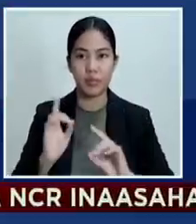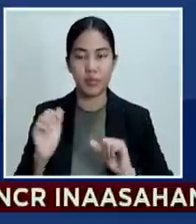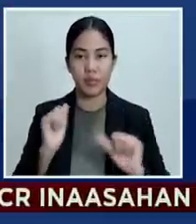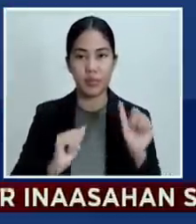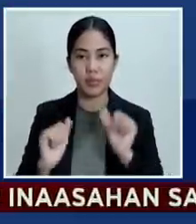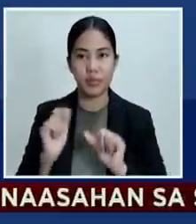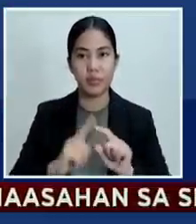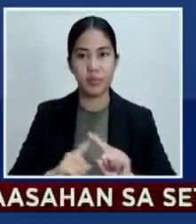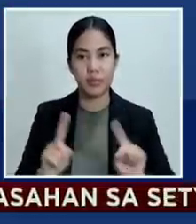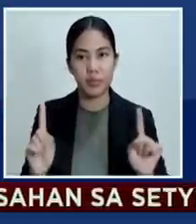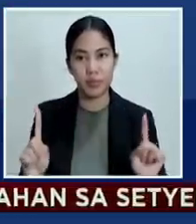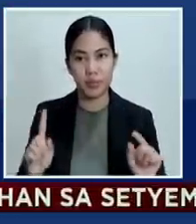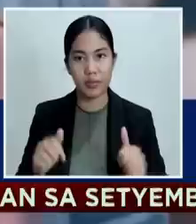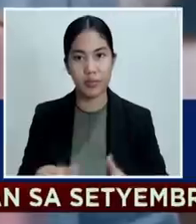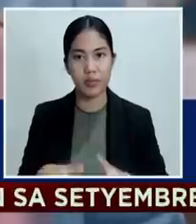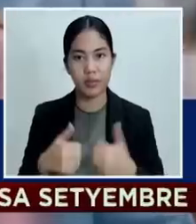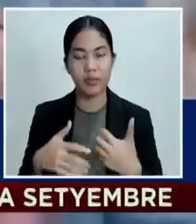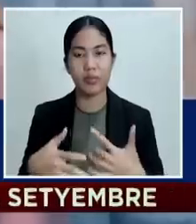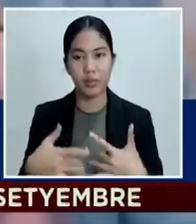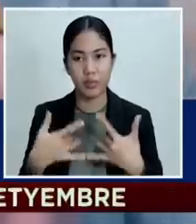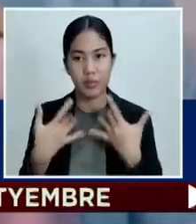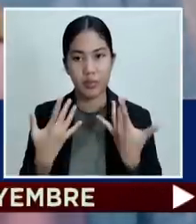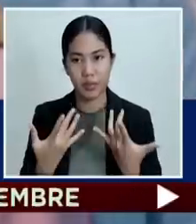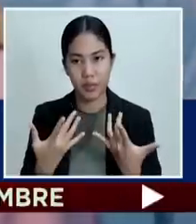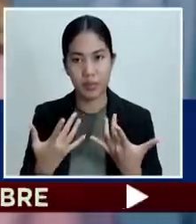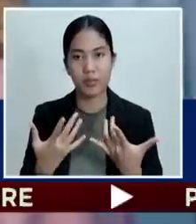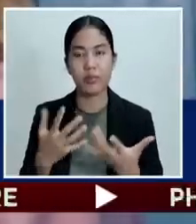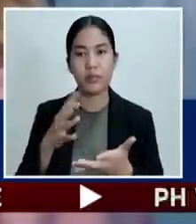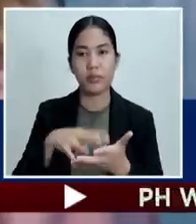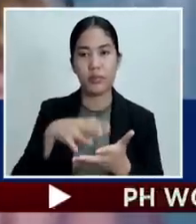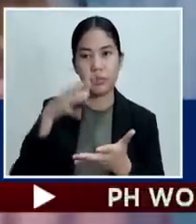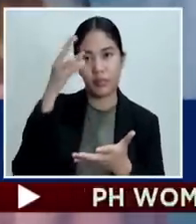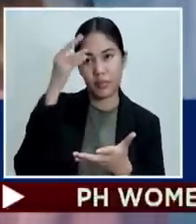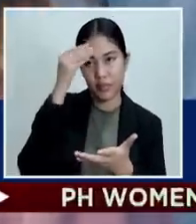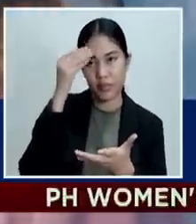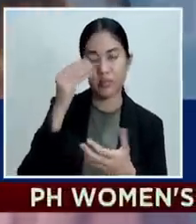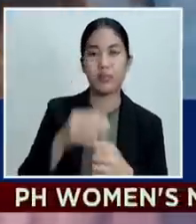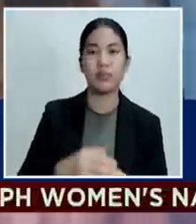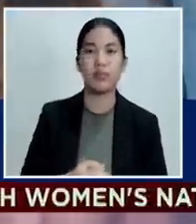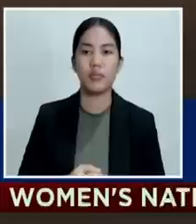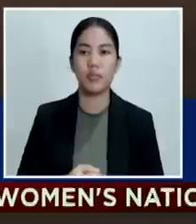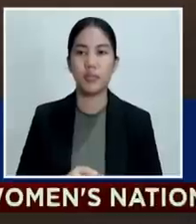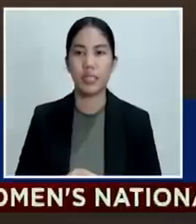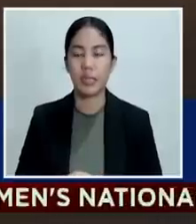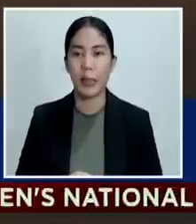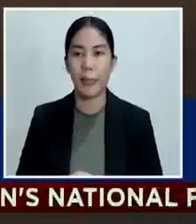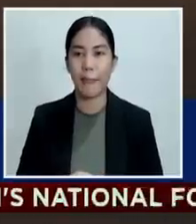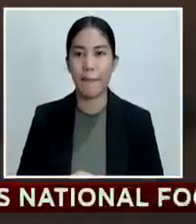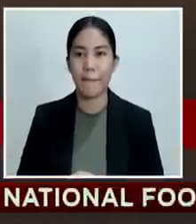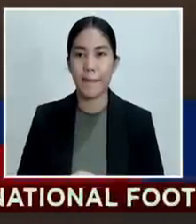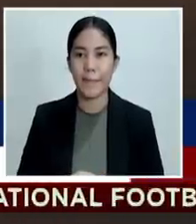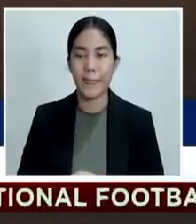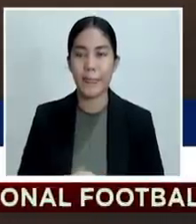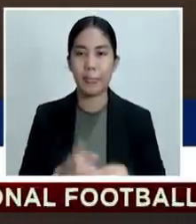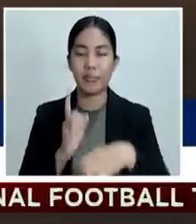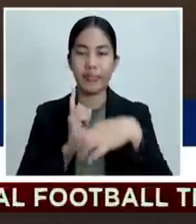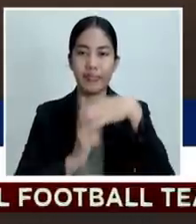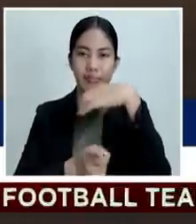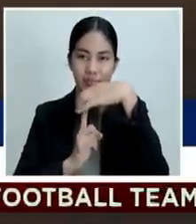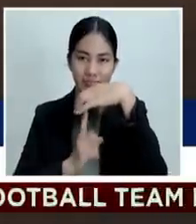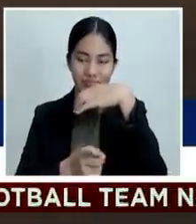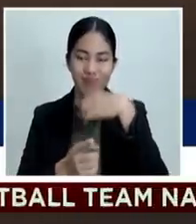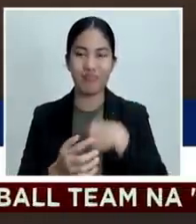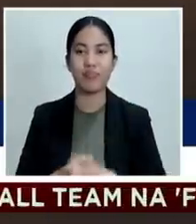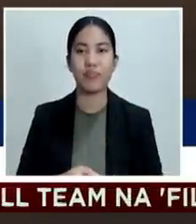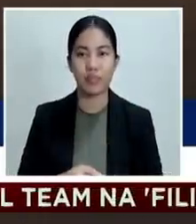na ito ang nagturo rin ng mga aral kay Alexa. There's nowhere else I'd rather be. ABS-CBN always gives me